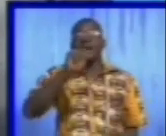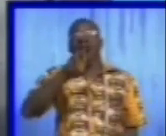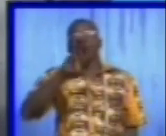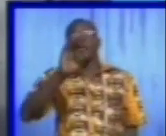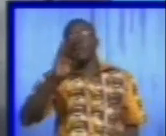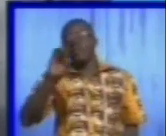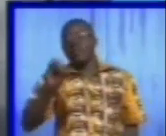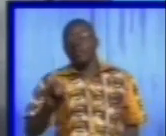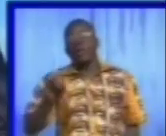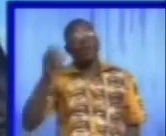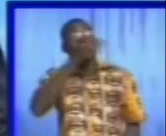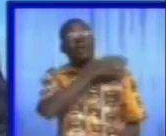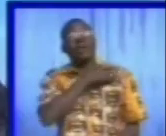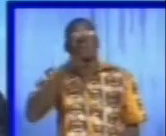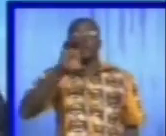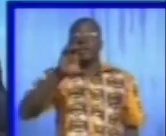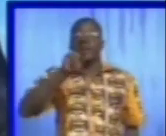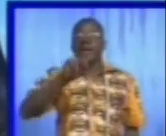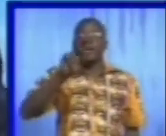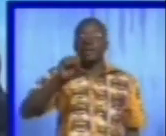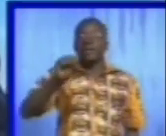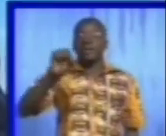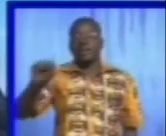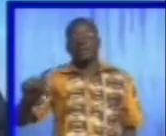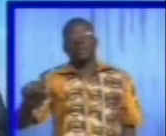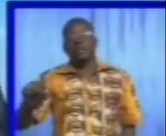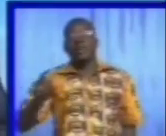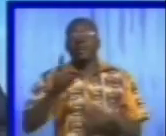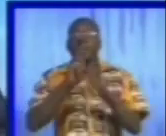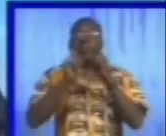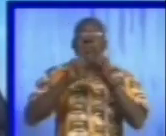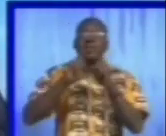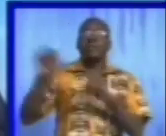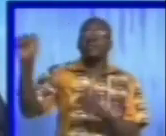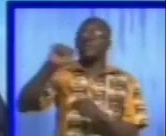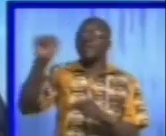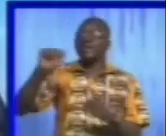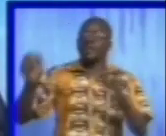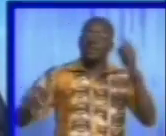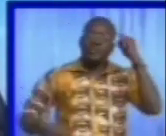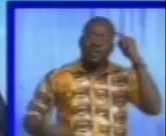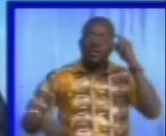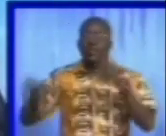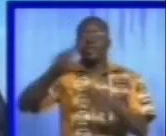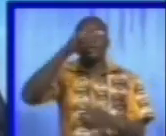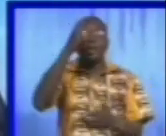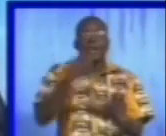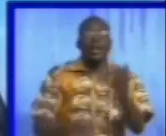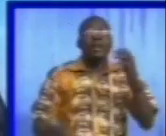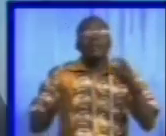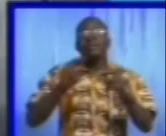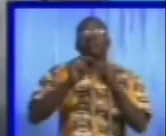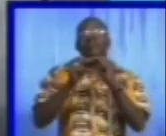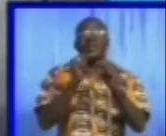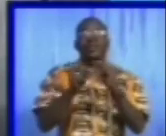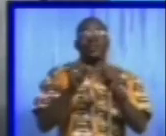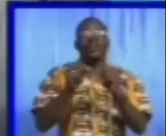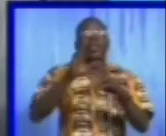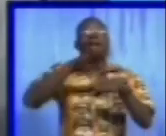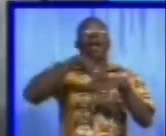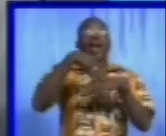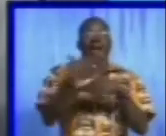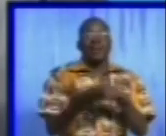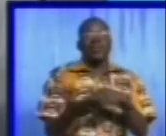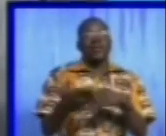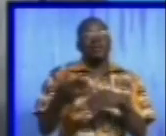CNSS. Et puisque vous avez parlé de l'assurance maladie, à quel niveau vous en êtes actuellement? Après